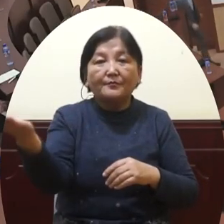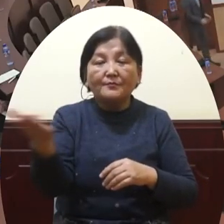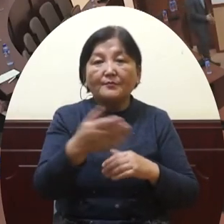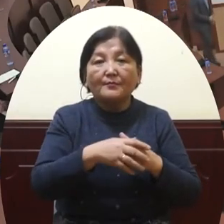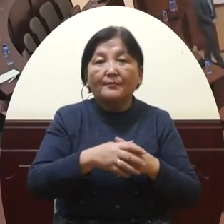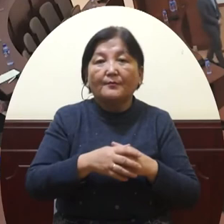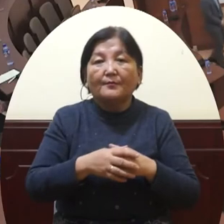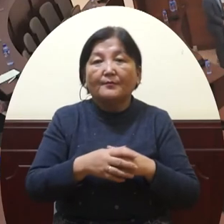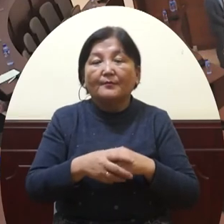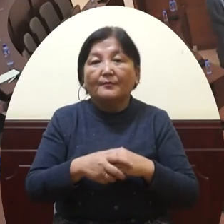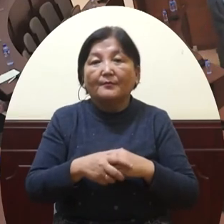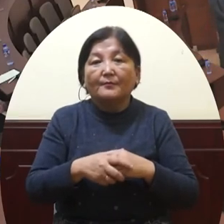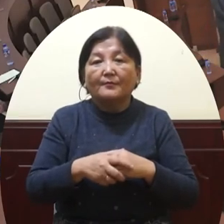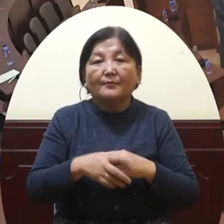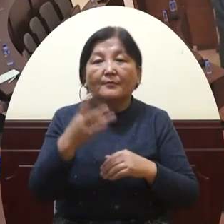бол